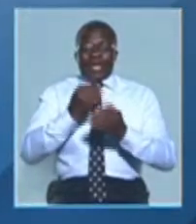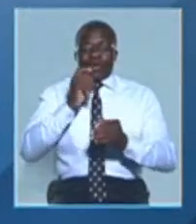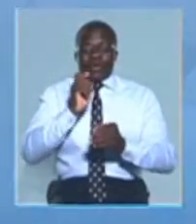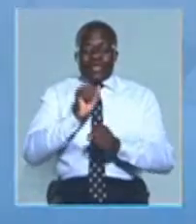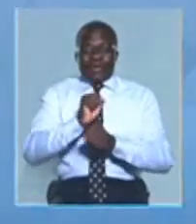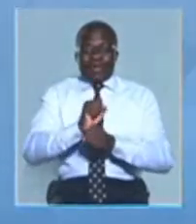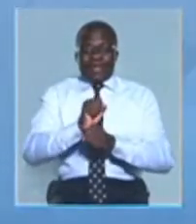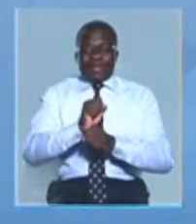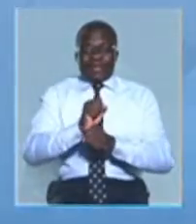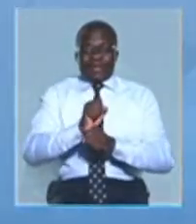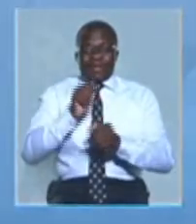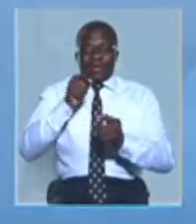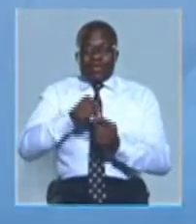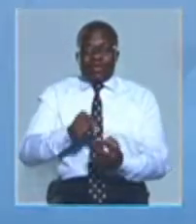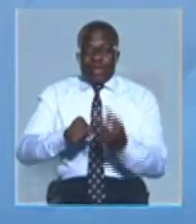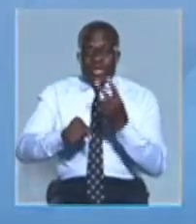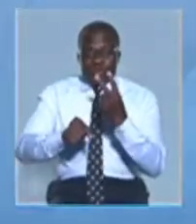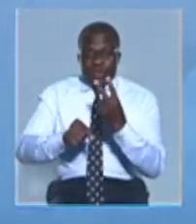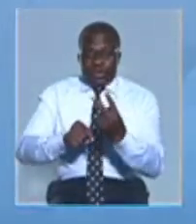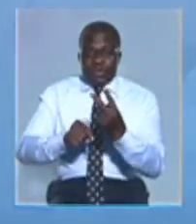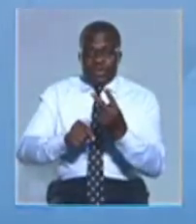exécution. En point 2,